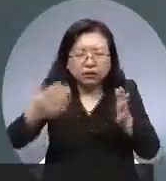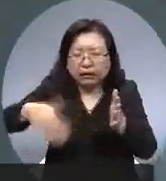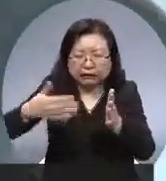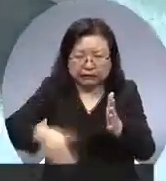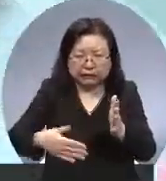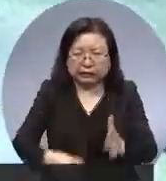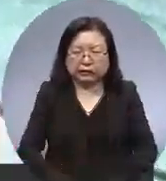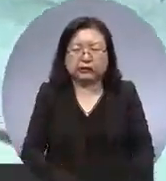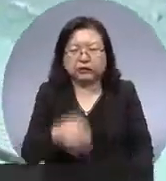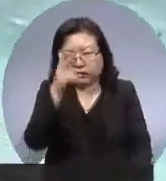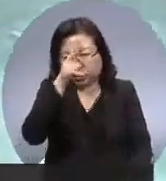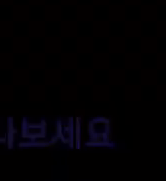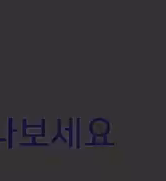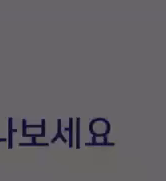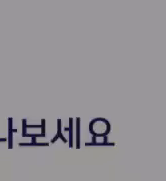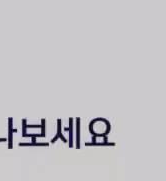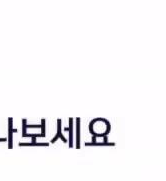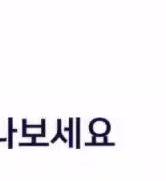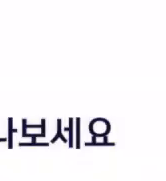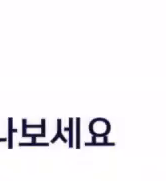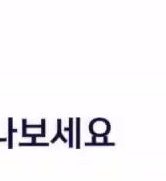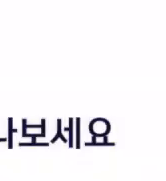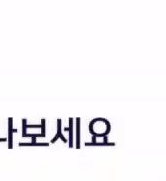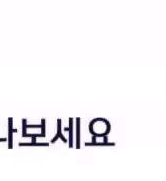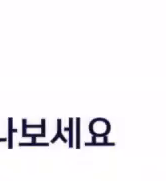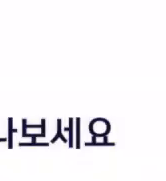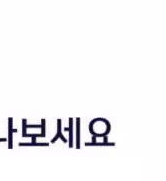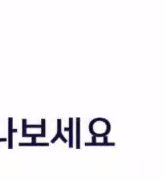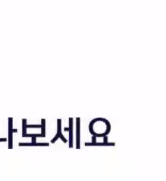mbc 뉴스 힘을 줍니다 5